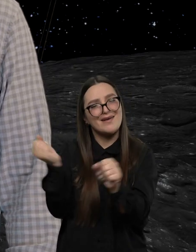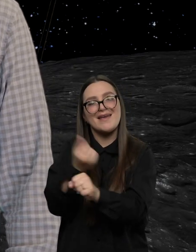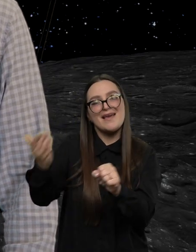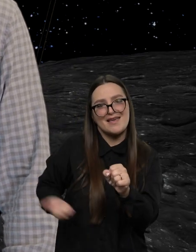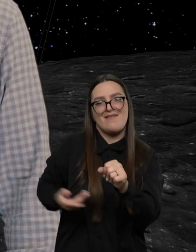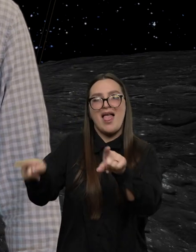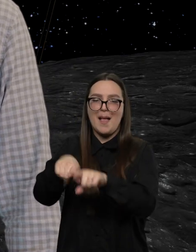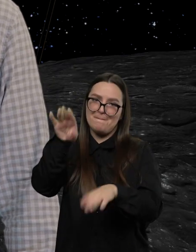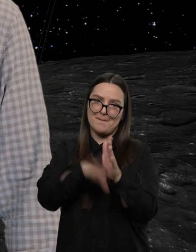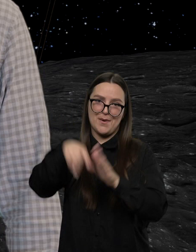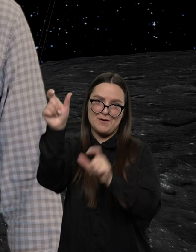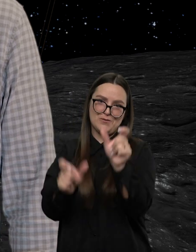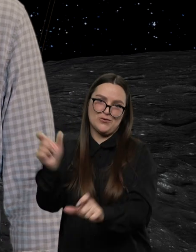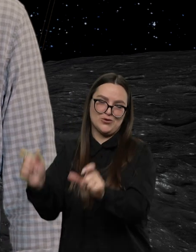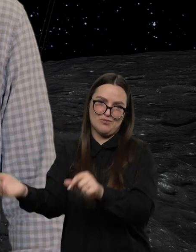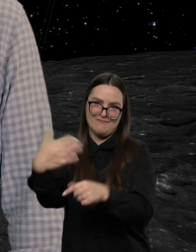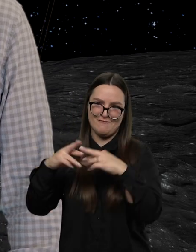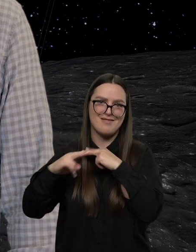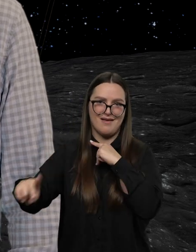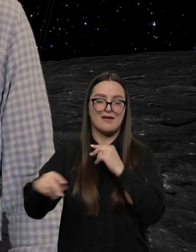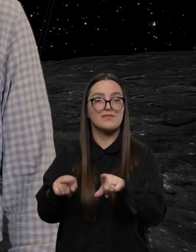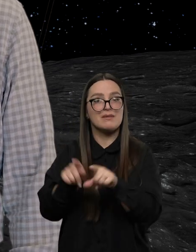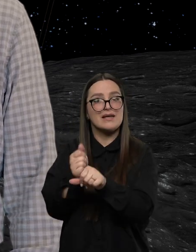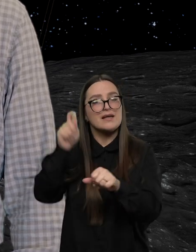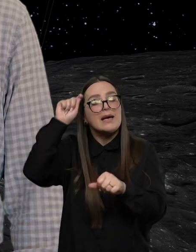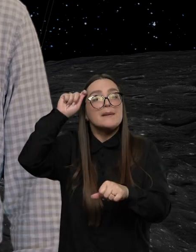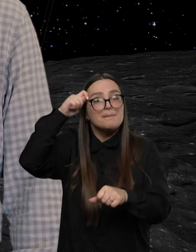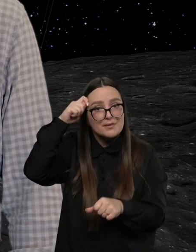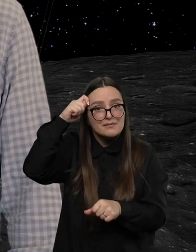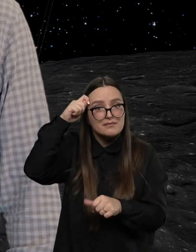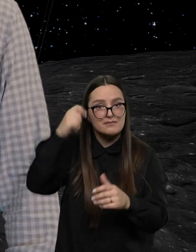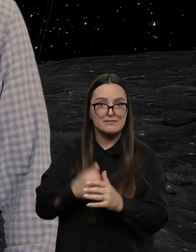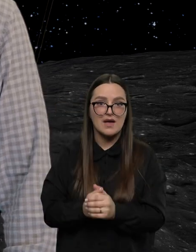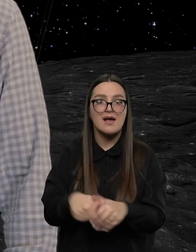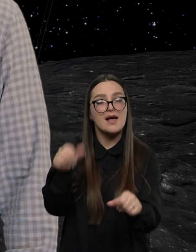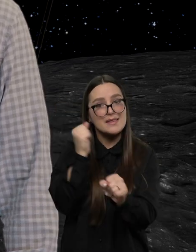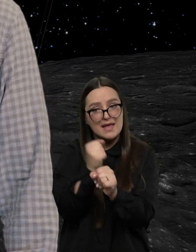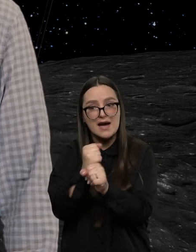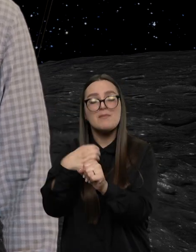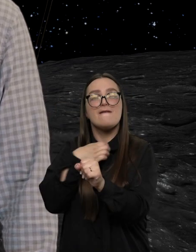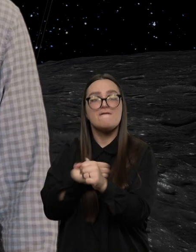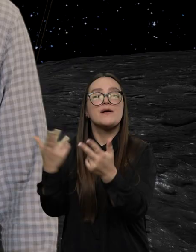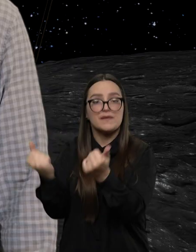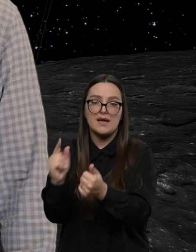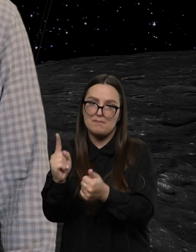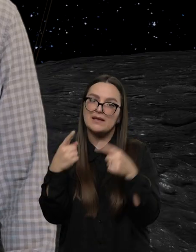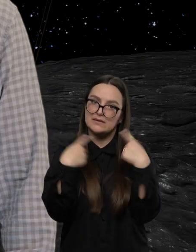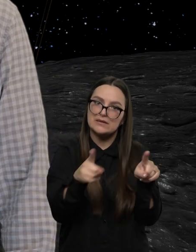reikia gyventi kaip paprastas žmogus. Ir nepamiršti, kad darbas svarbus, bet